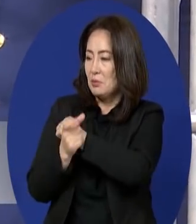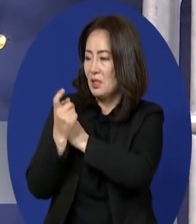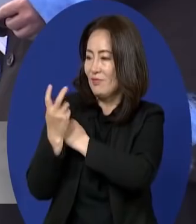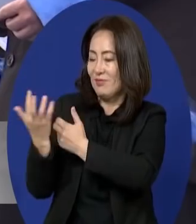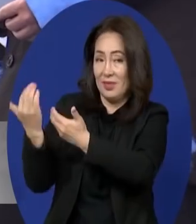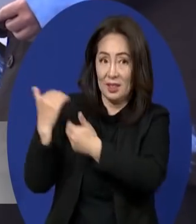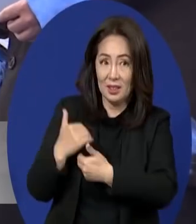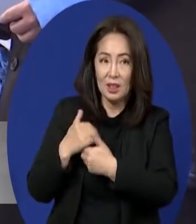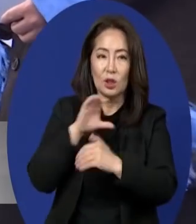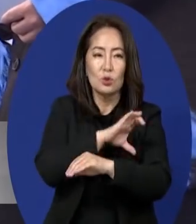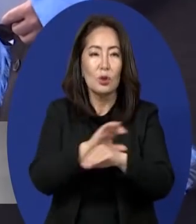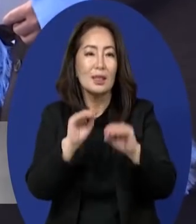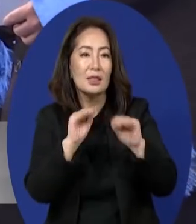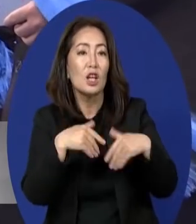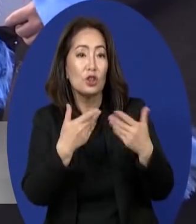сургалт явуулах юм аа.